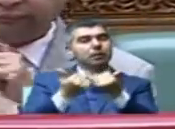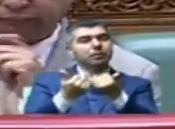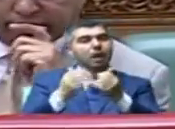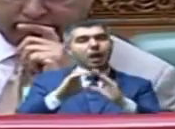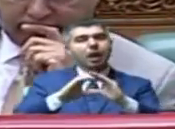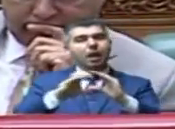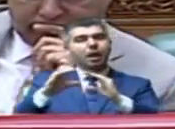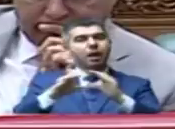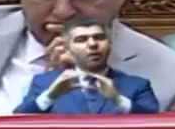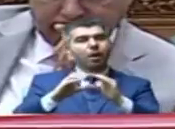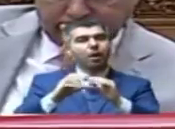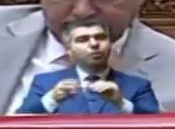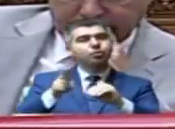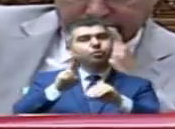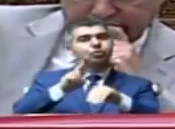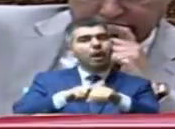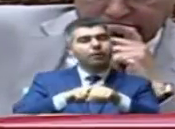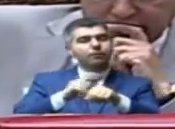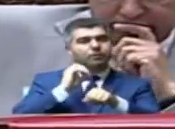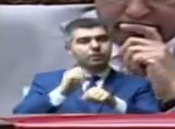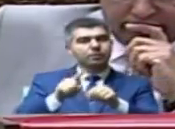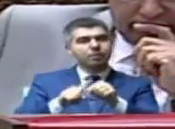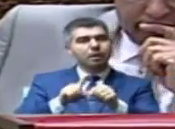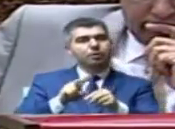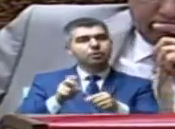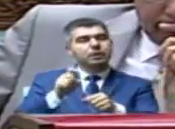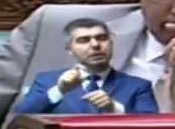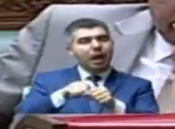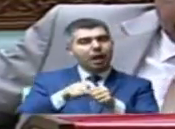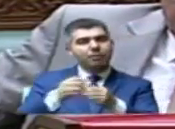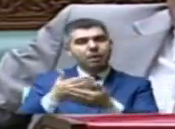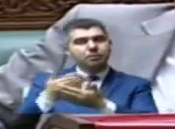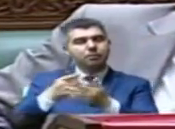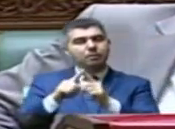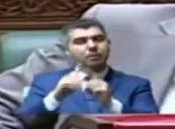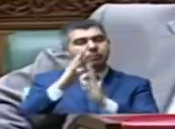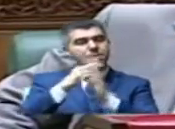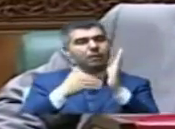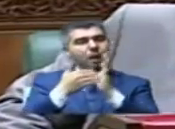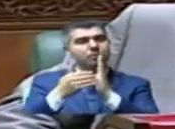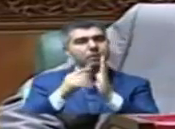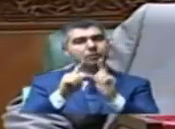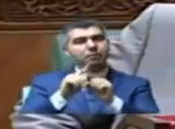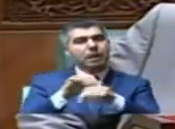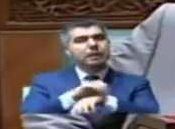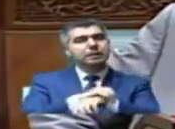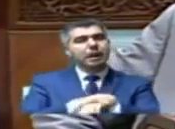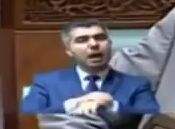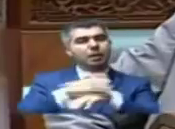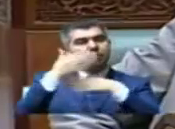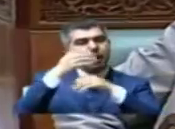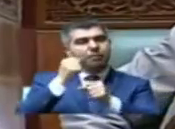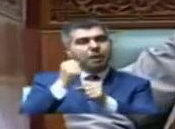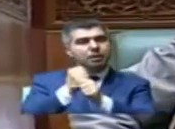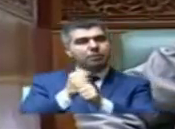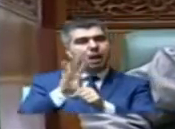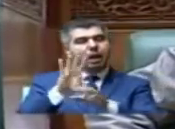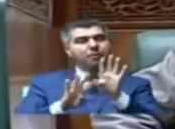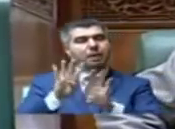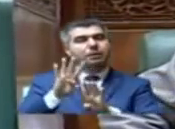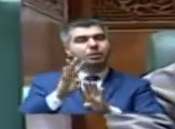مع ممثلي النقابات الممثلة بقطاع جماعة الترابية وفق الجدول التالية: الاتحاد المغربي للشغل يوم 14